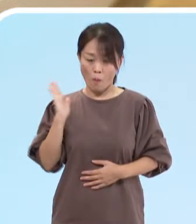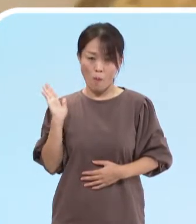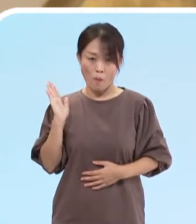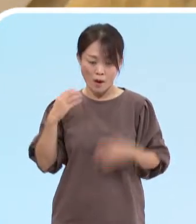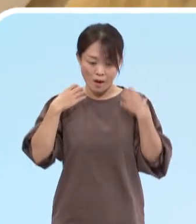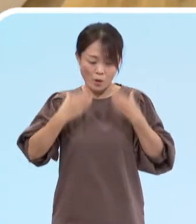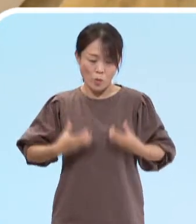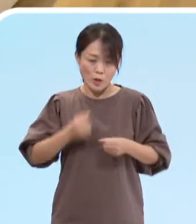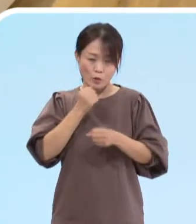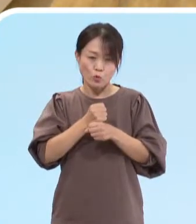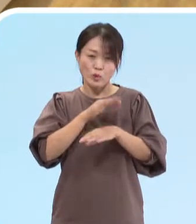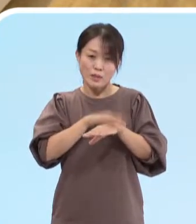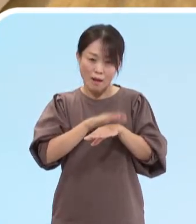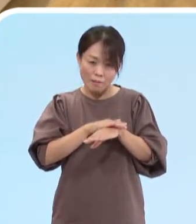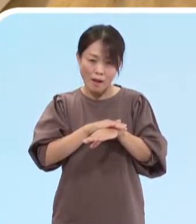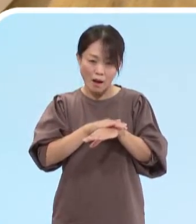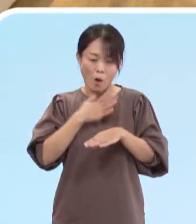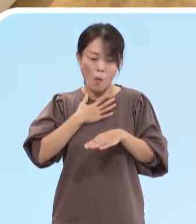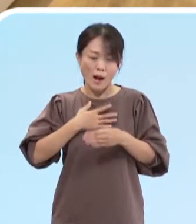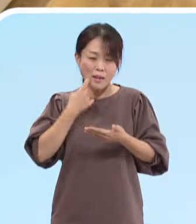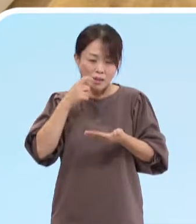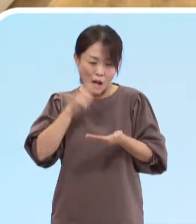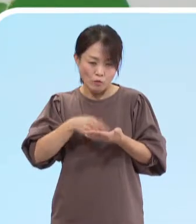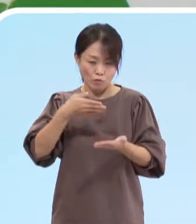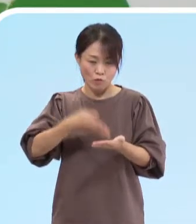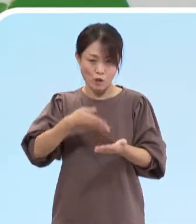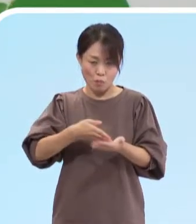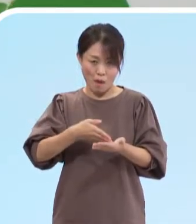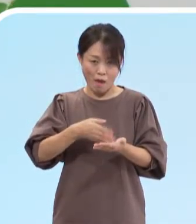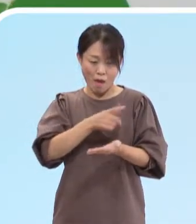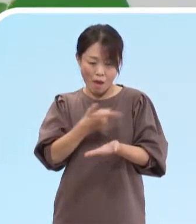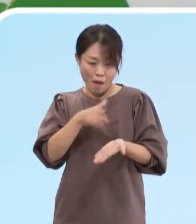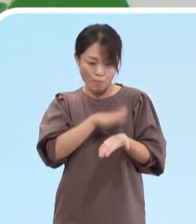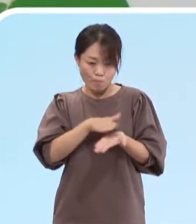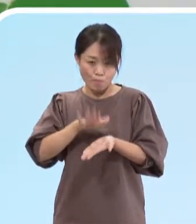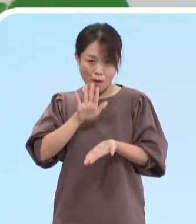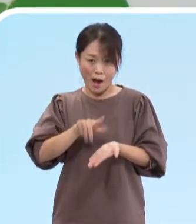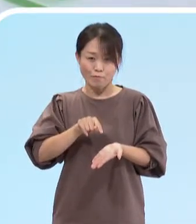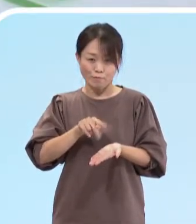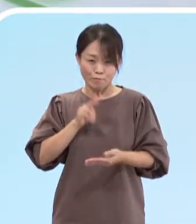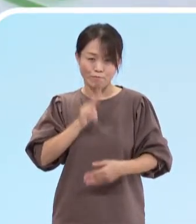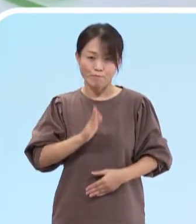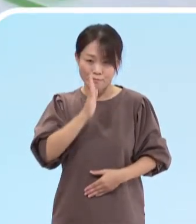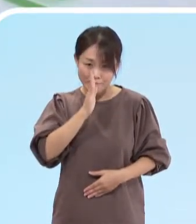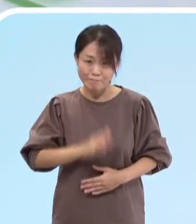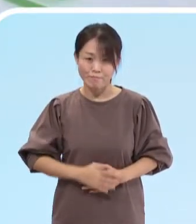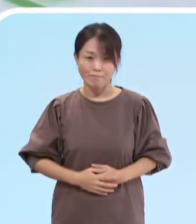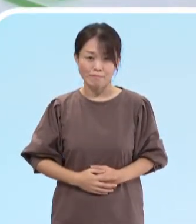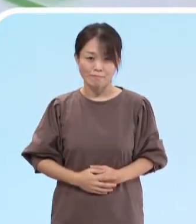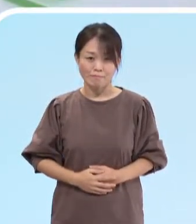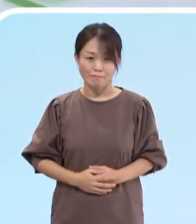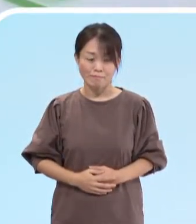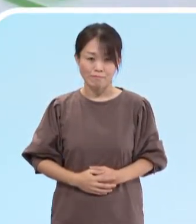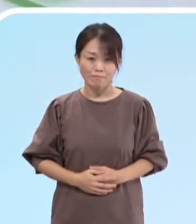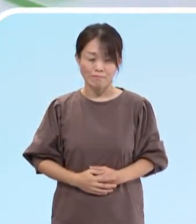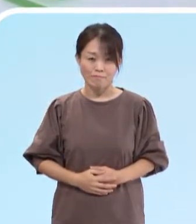ちらではランドセルの作り方を分かりやすく説明しています。こだわりや甘み知識も一緒に紹介しているのでぜひご覧ください